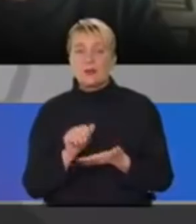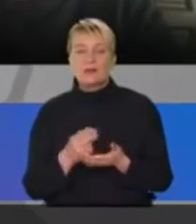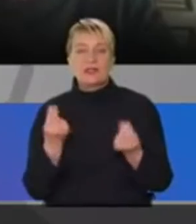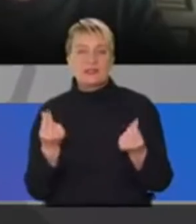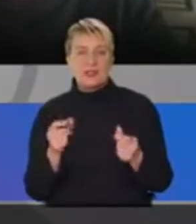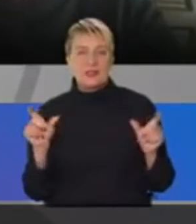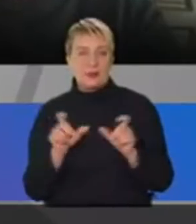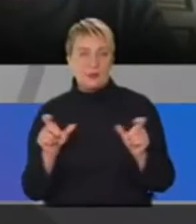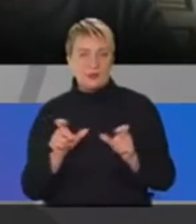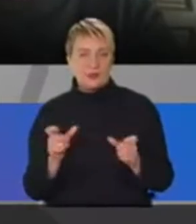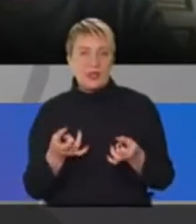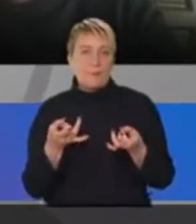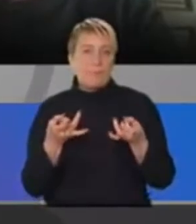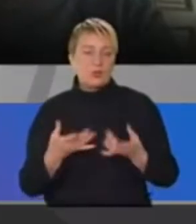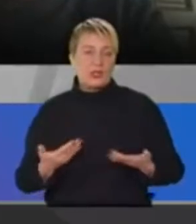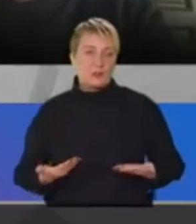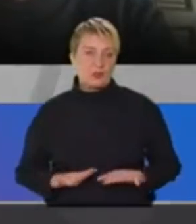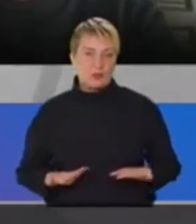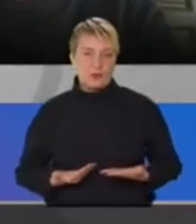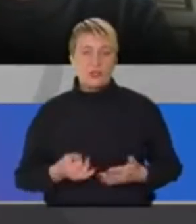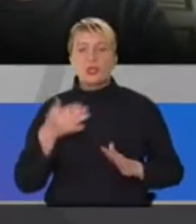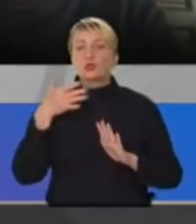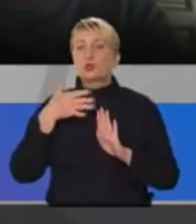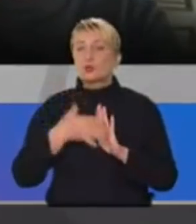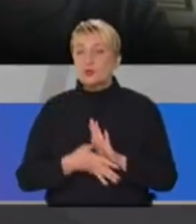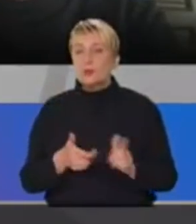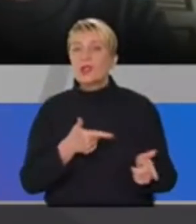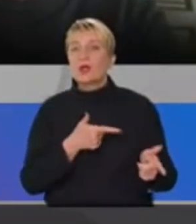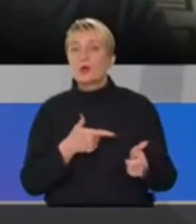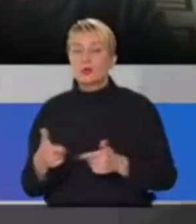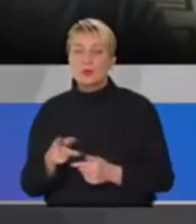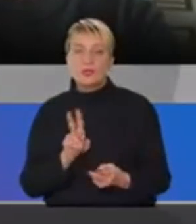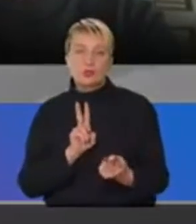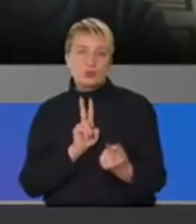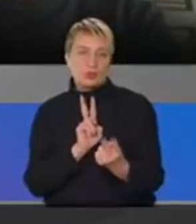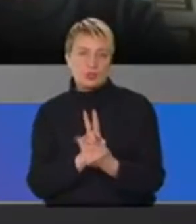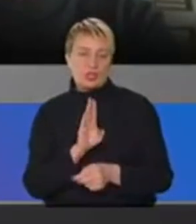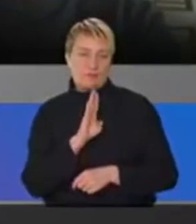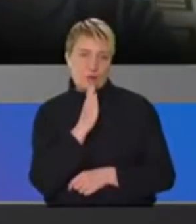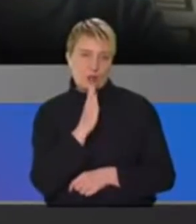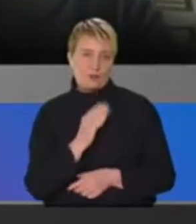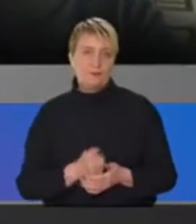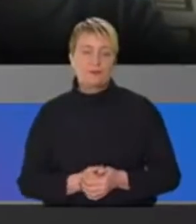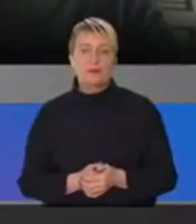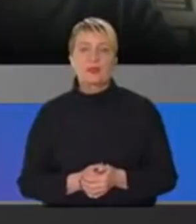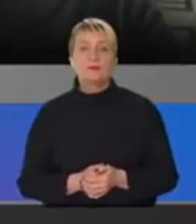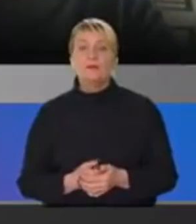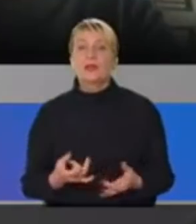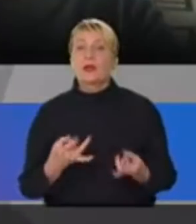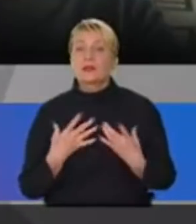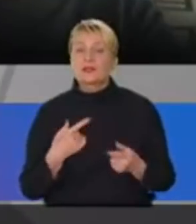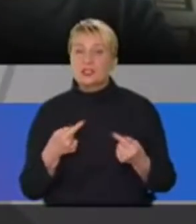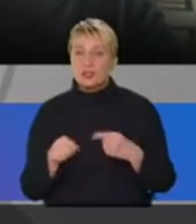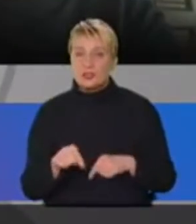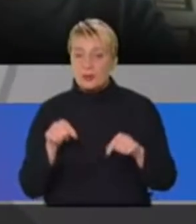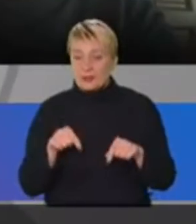займаємося буденним, можна сказати, життям і зрозуміло, що готуємося зустрічати ворога. Так, а розкажіть тоді інше. От ми